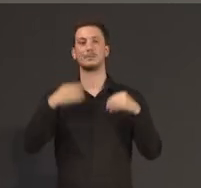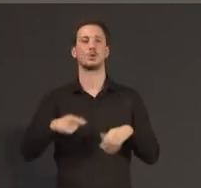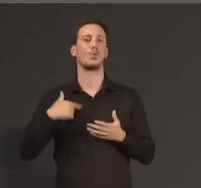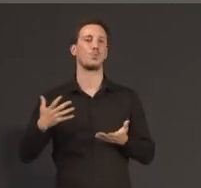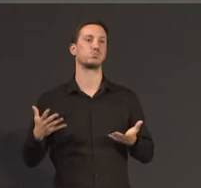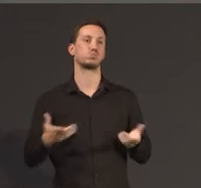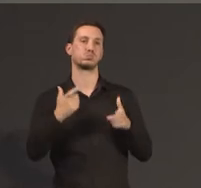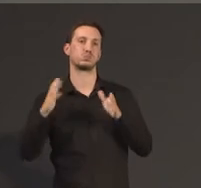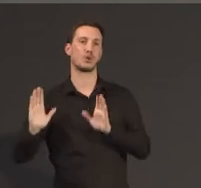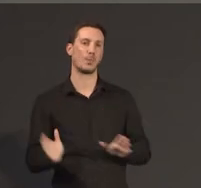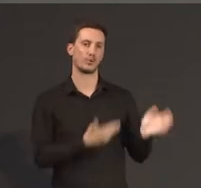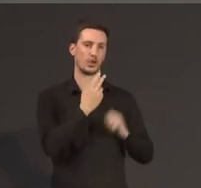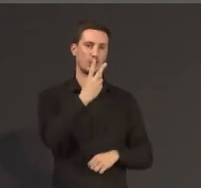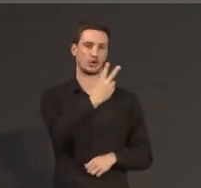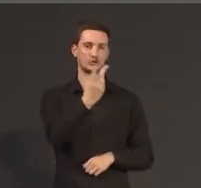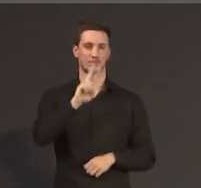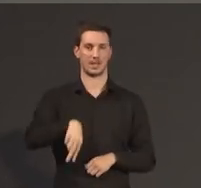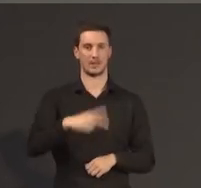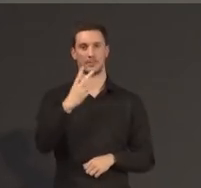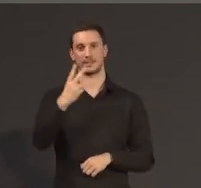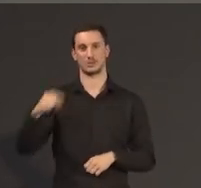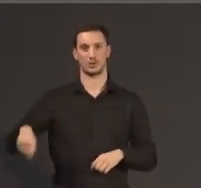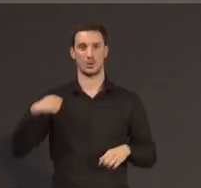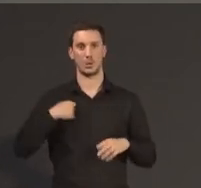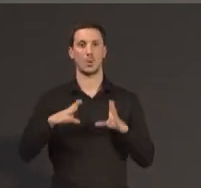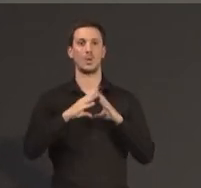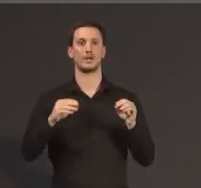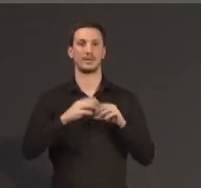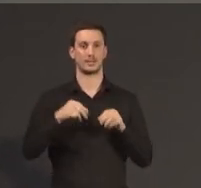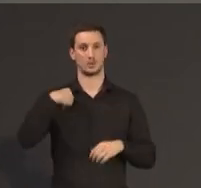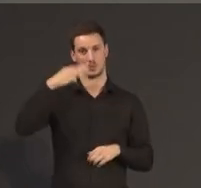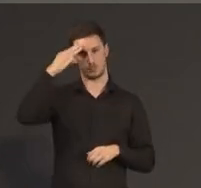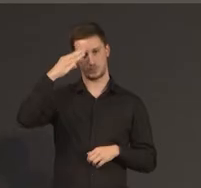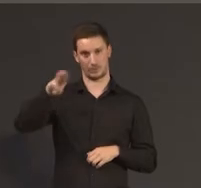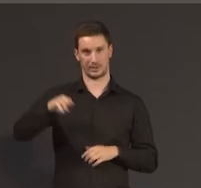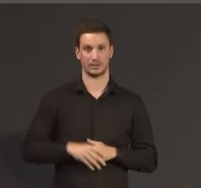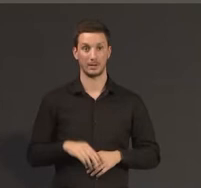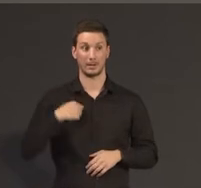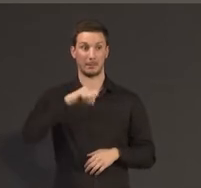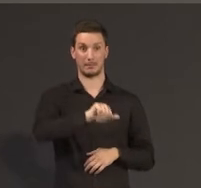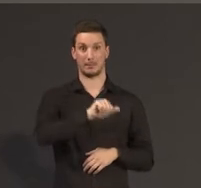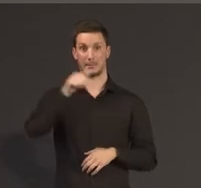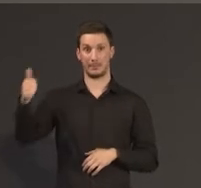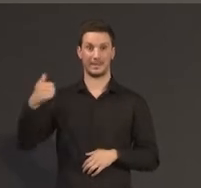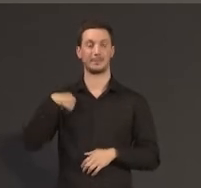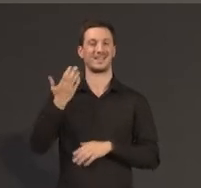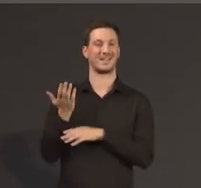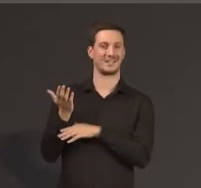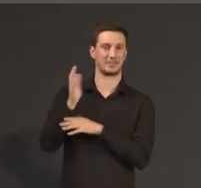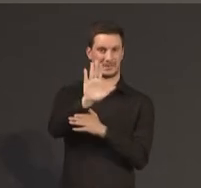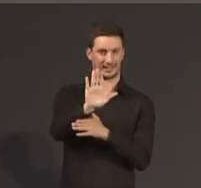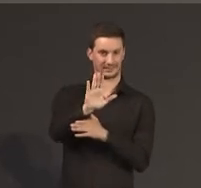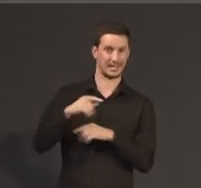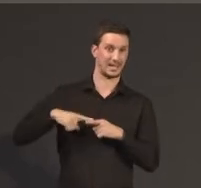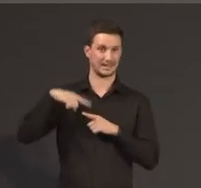promoció 2022 de la Universitat Pompeu Fabra. Primer de tot, us els presento i